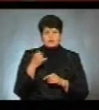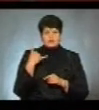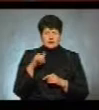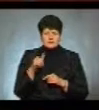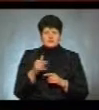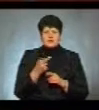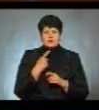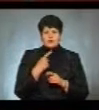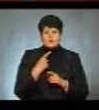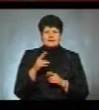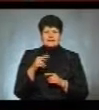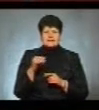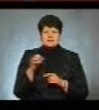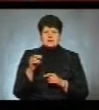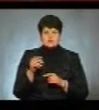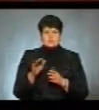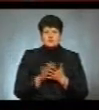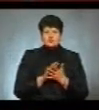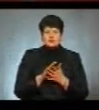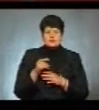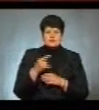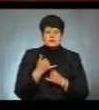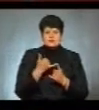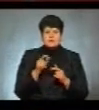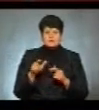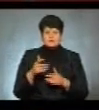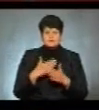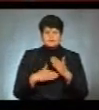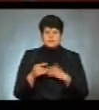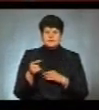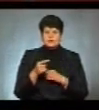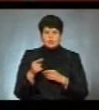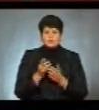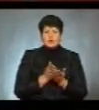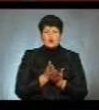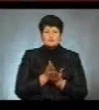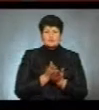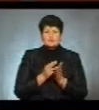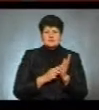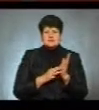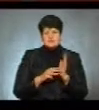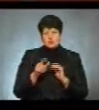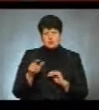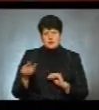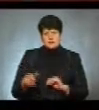словами диспетчера Тетяни Калиняк, безкоштовне таксі для людей з інвалідністю в Тернополі обслуговує 80